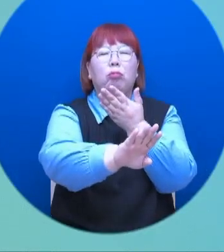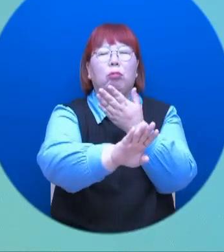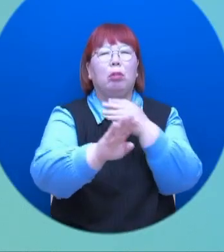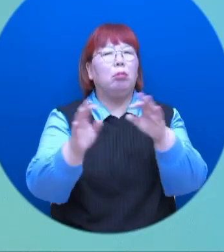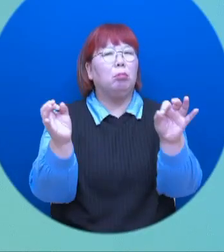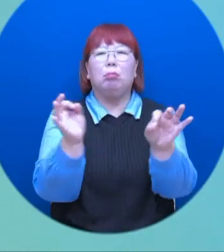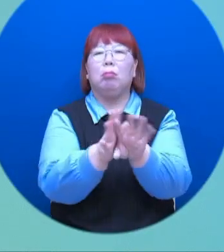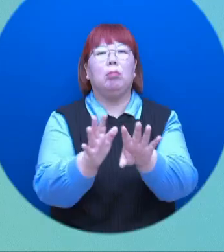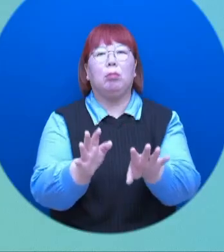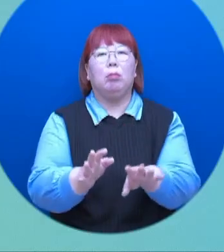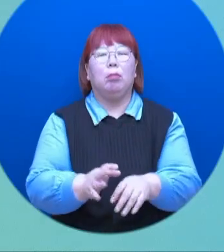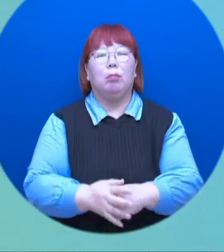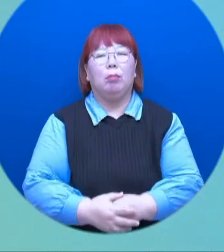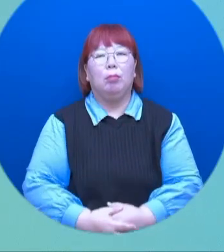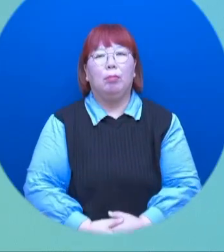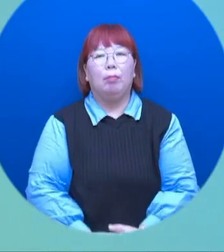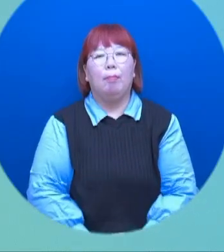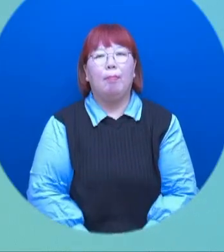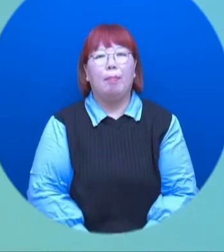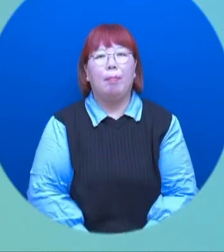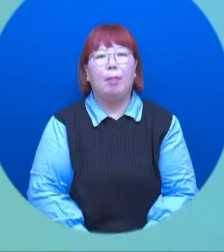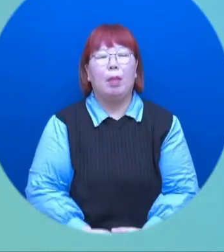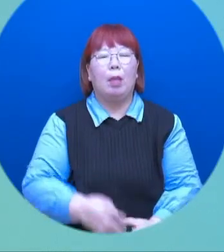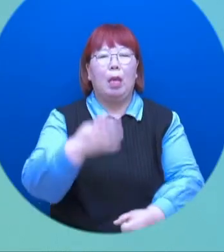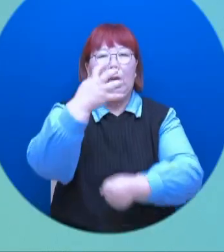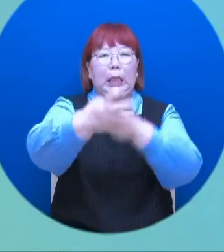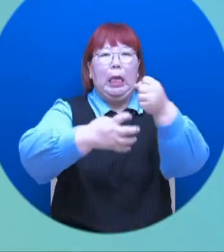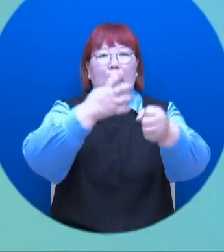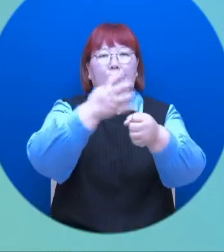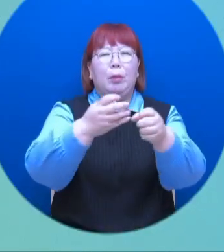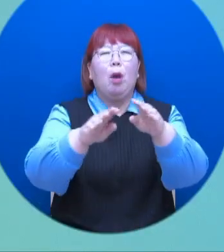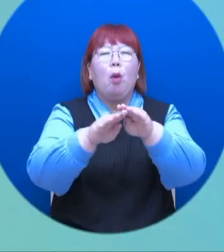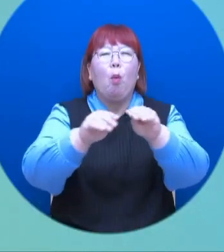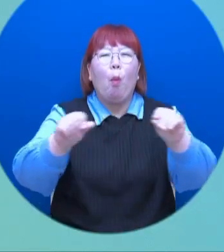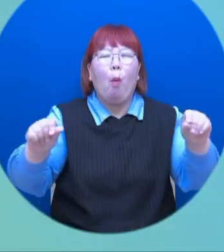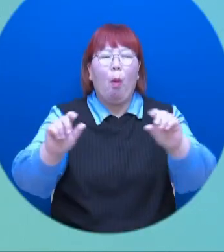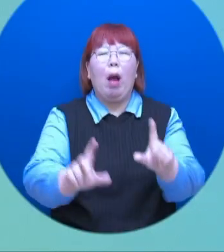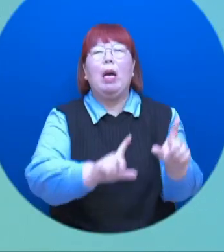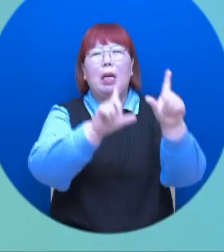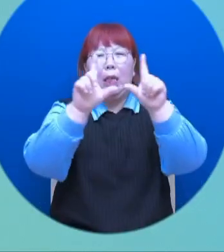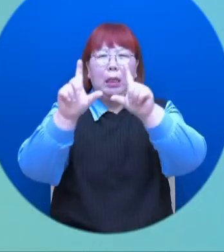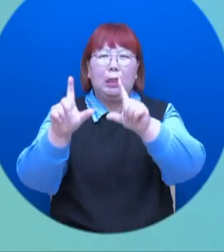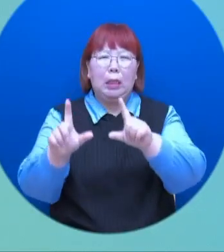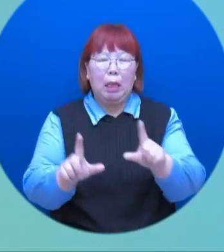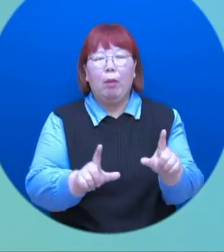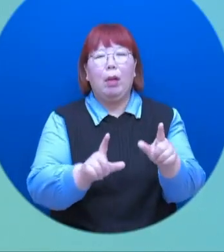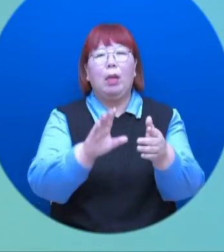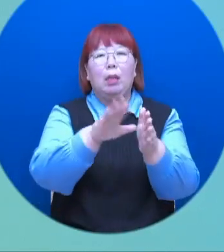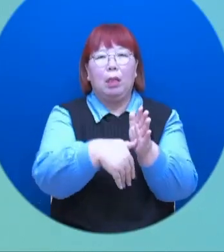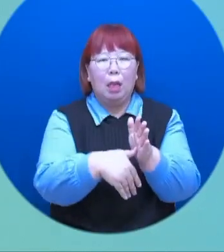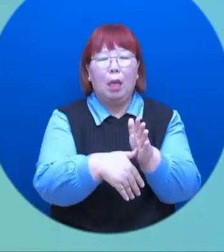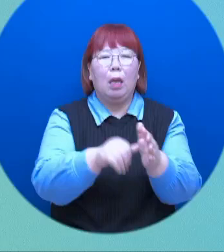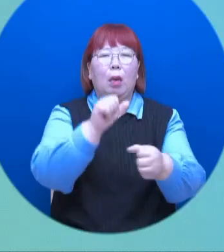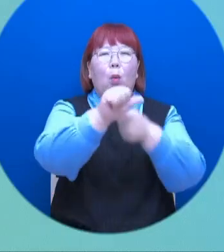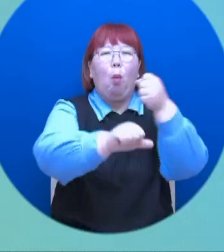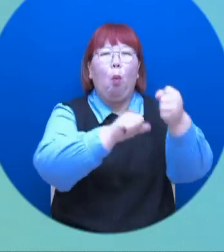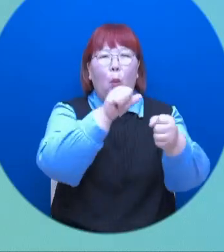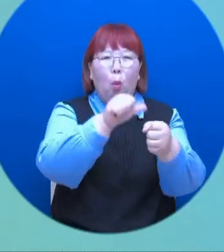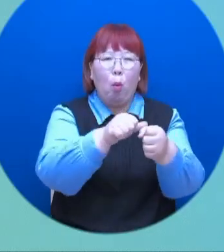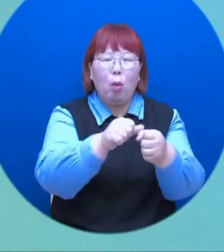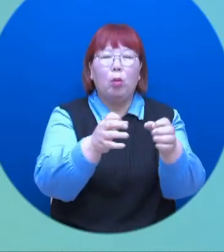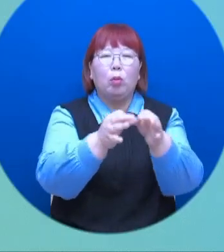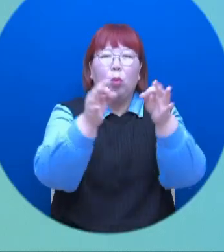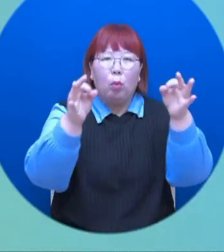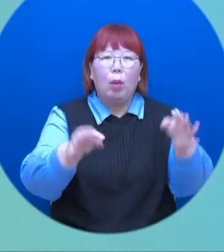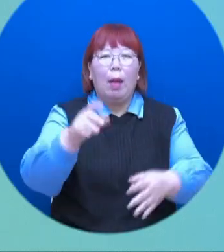사라져버렸어요. 40년 광야, 그리고 5년 동안 가나안을 정복하는 그